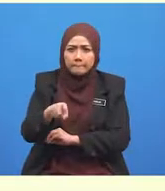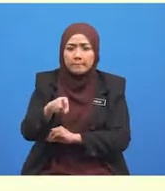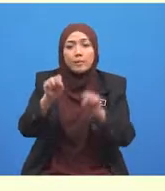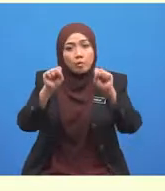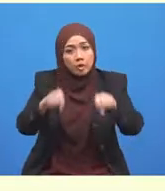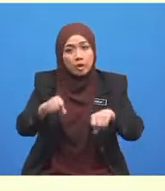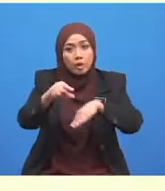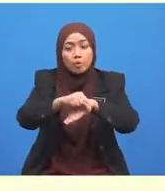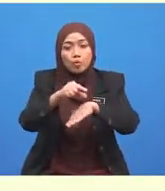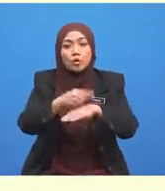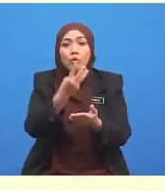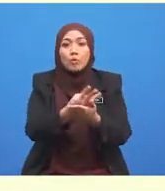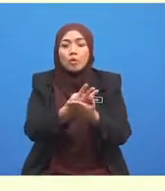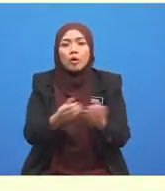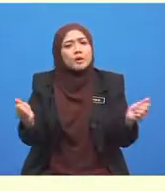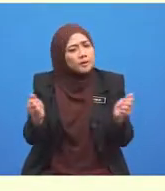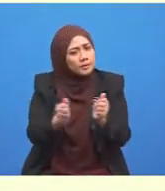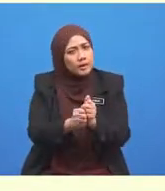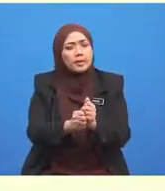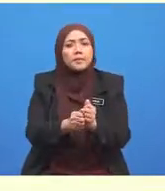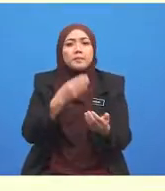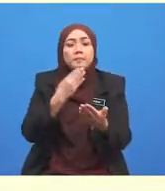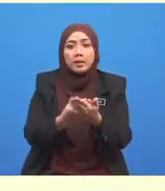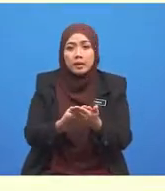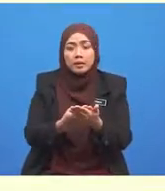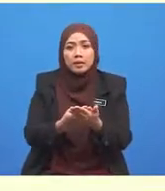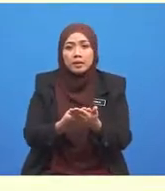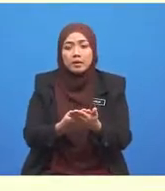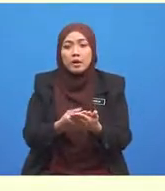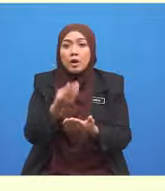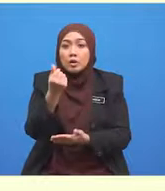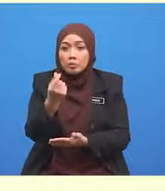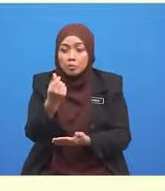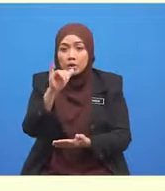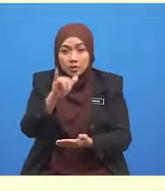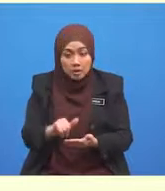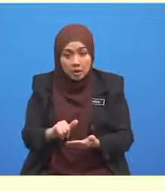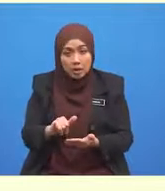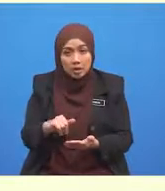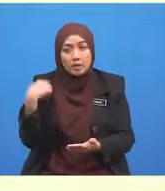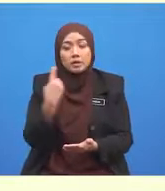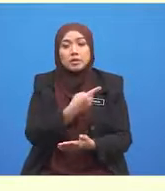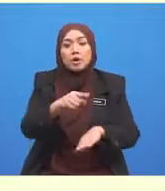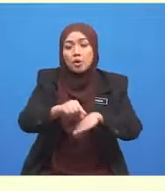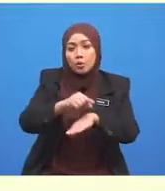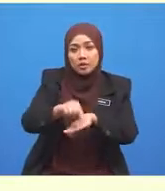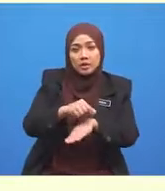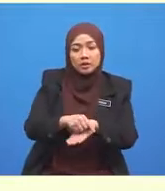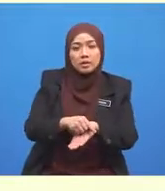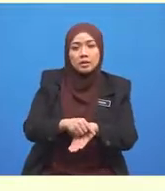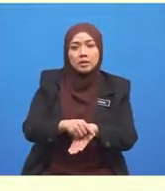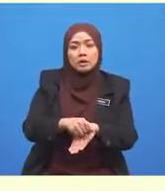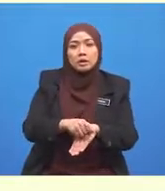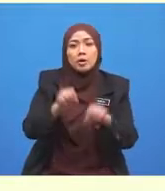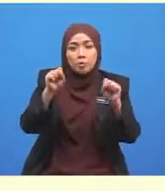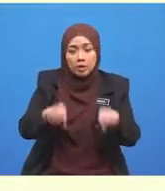cermat. Duit yang disimpan, hendaklah murid-murid gunakan pada benda